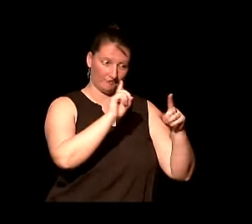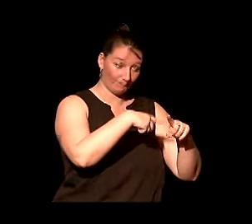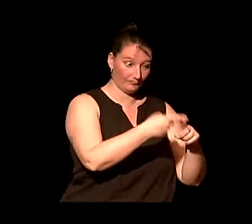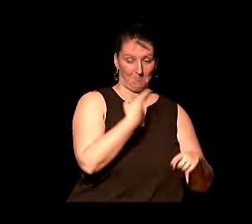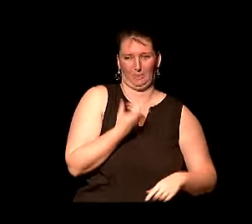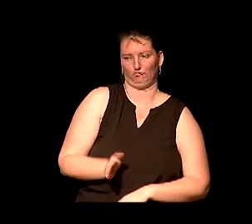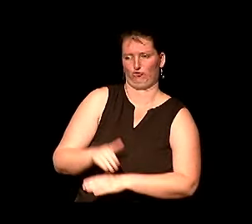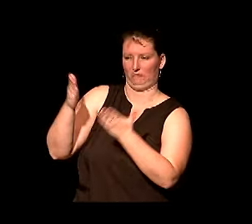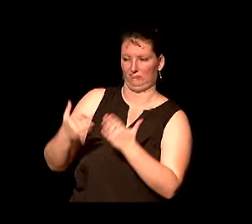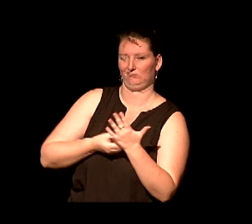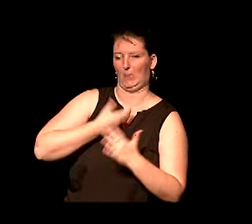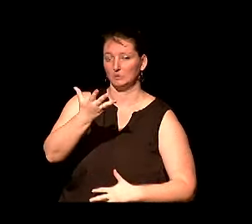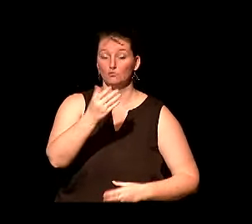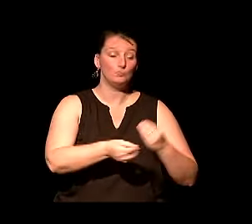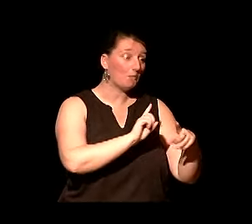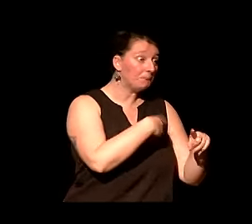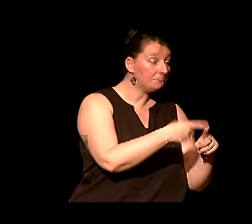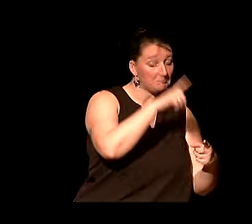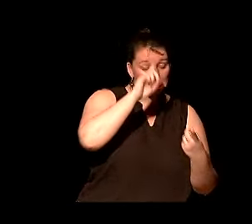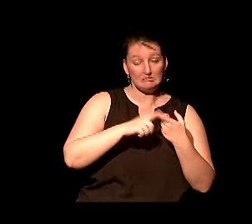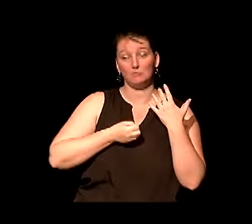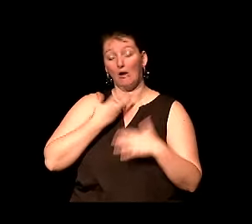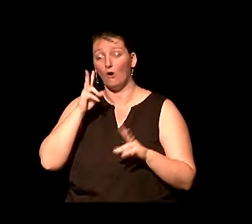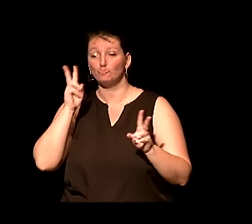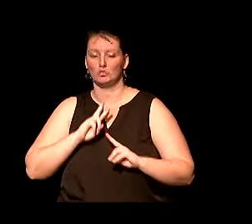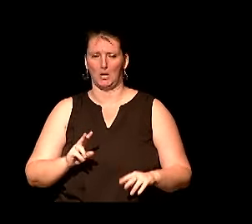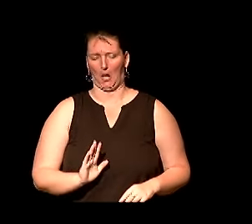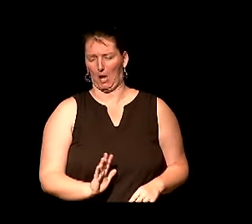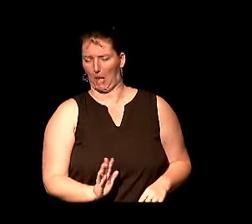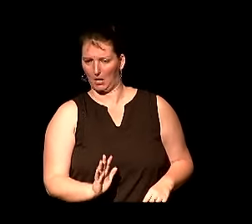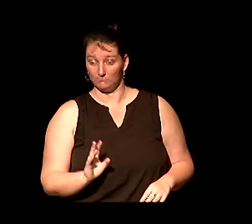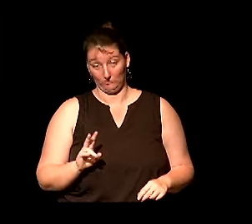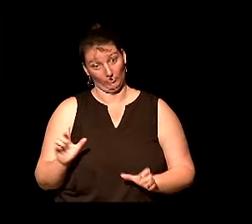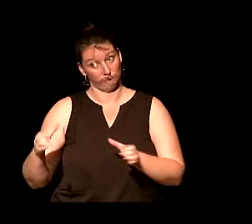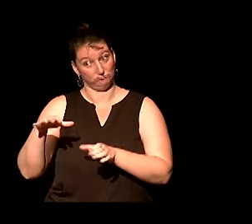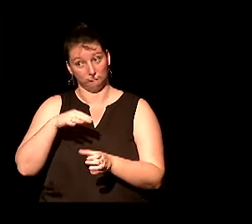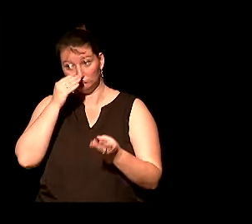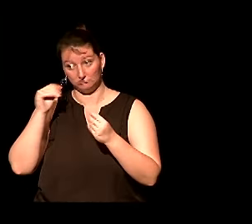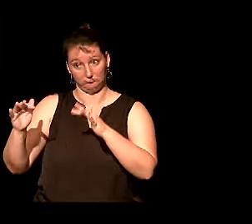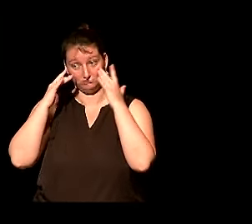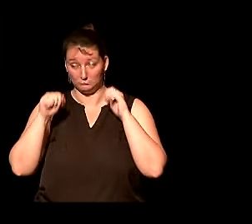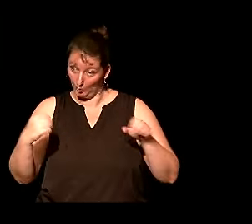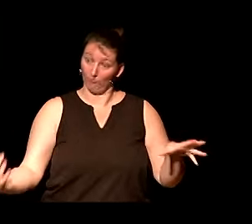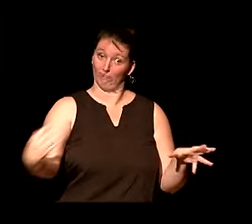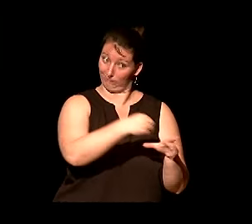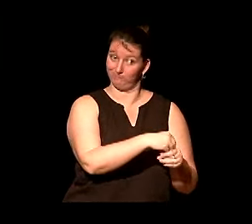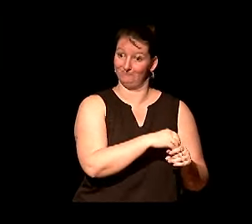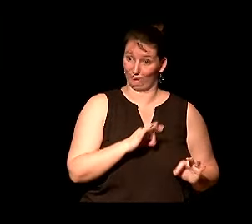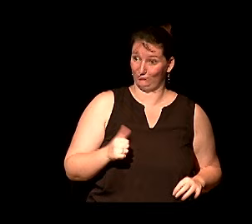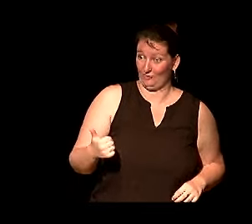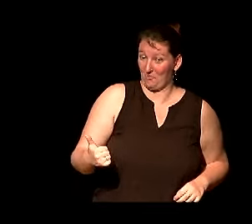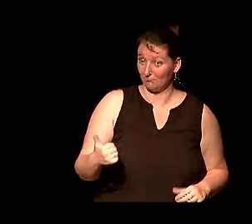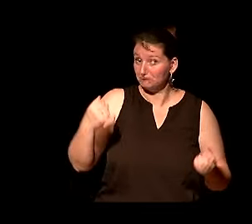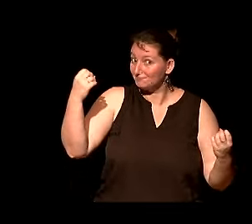aux films sur l'art, hein, desquels les impressionnistes étaient parfois des protagonistes, puisque